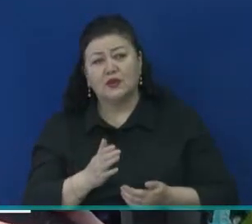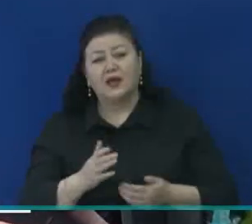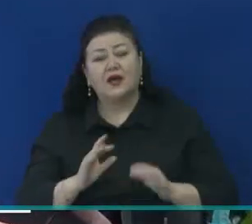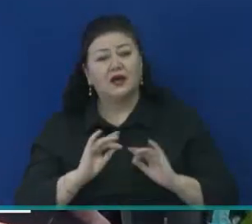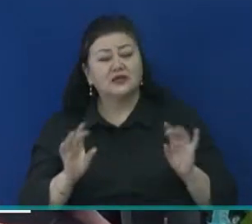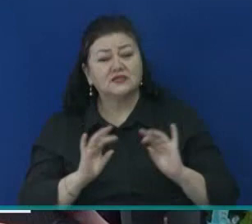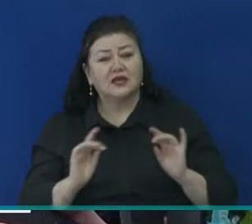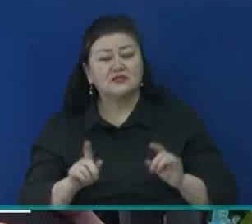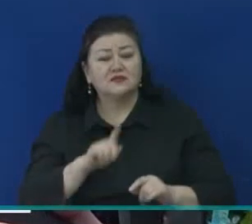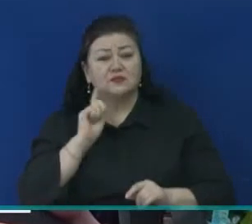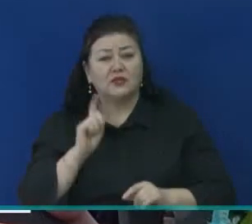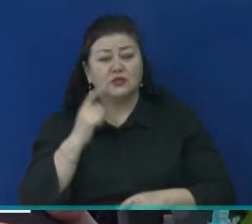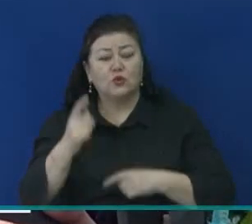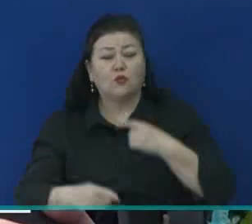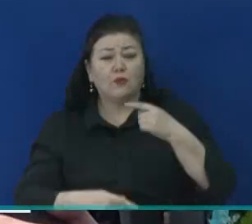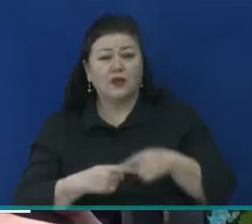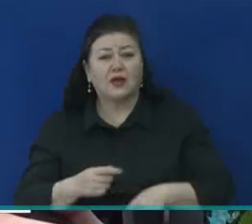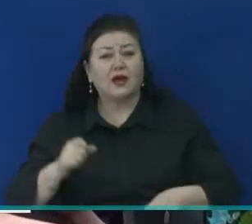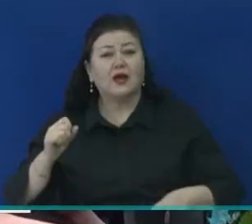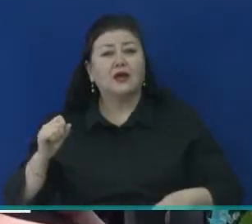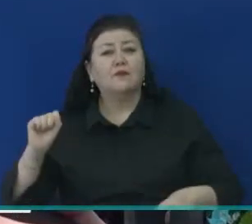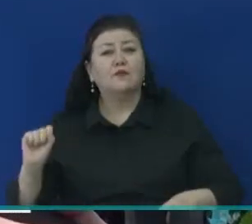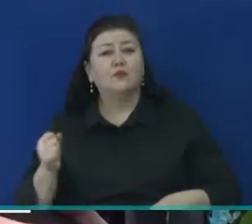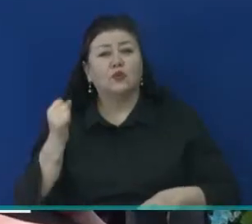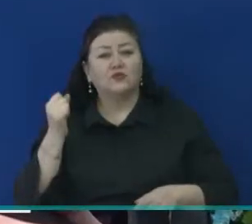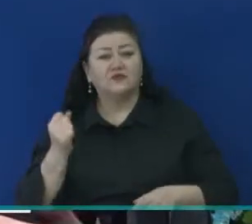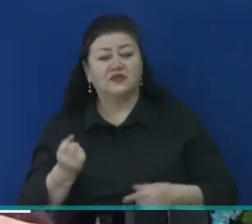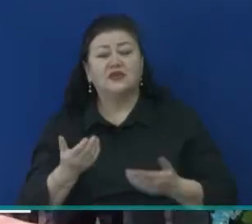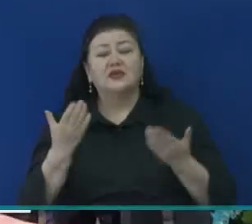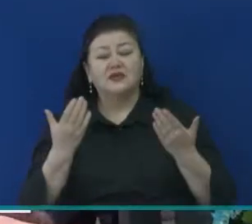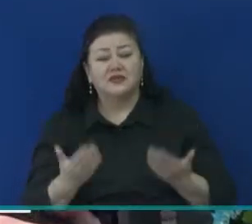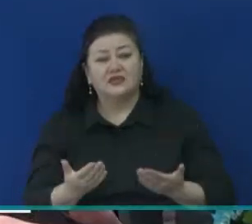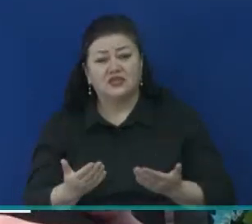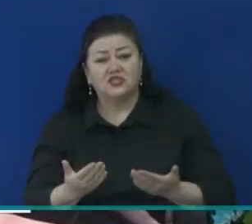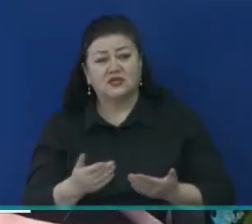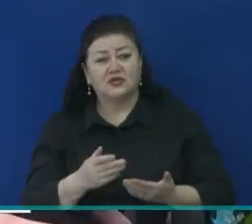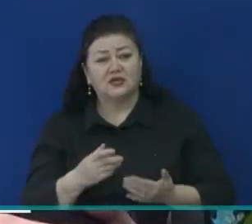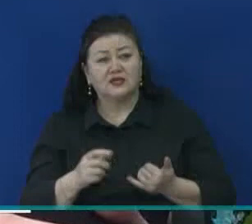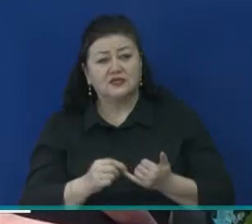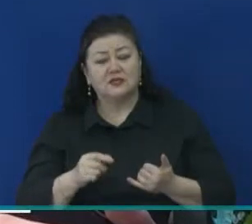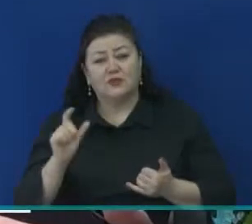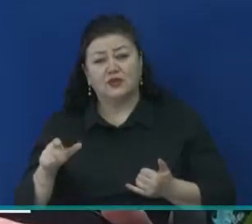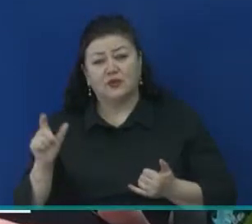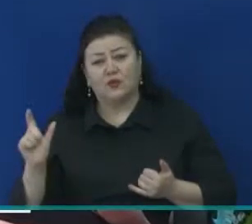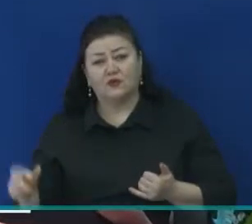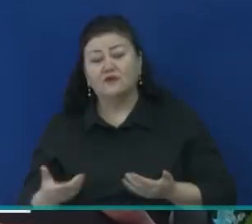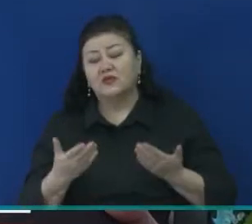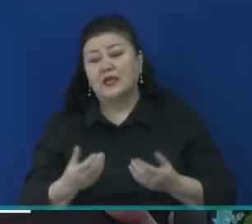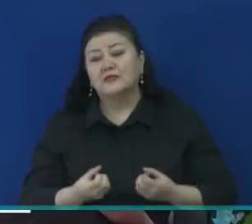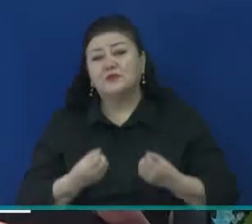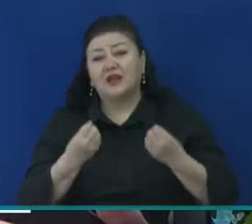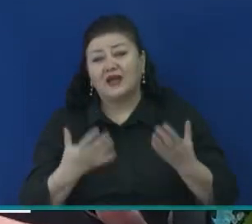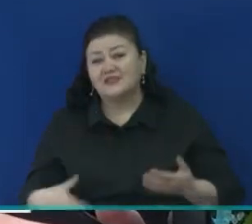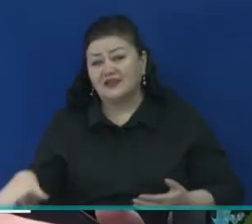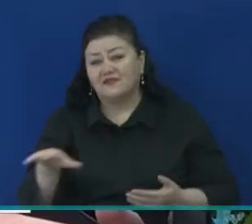мына барша семейліктерге және де Абай облысының тұрғындарына тілейтін мына Ұлы Отан соғысы 78-ін қайырлы құтты болсын, дендері